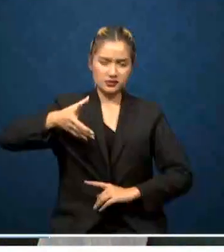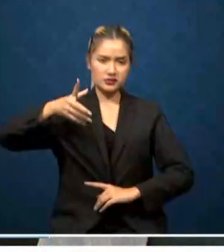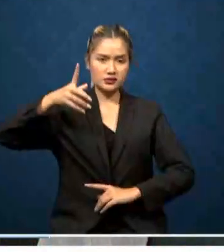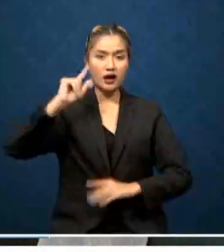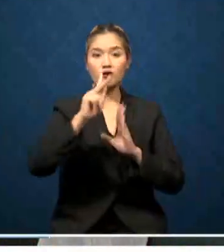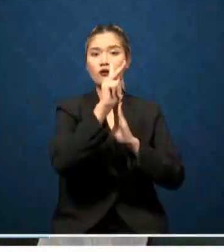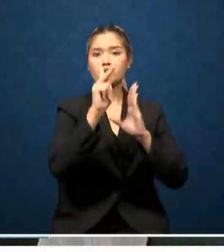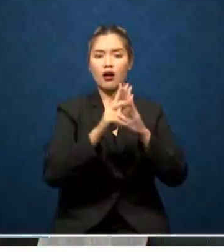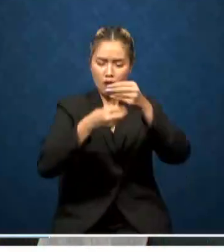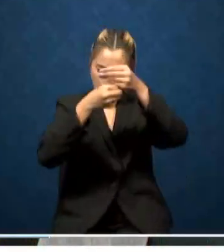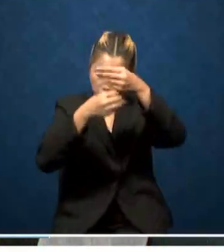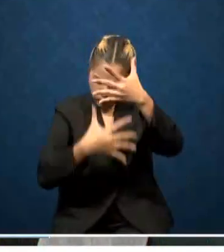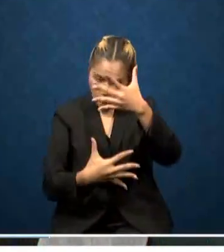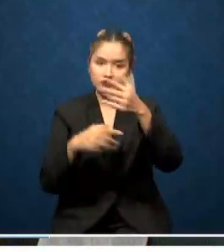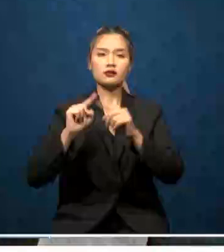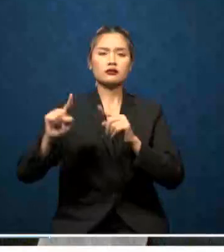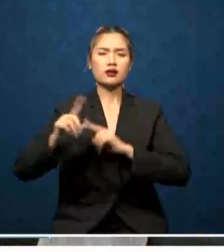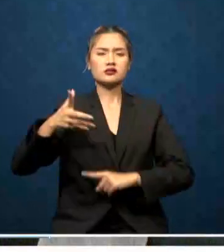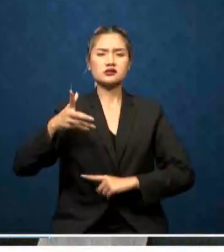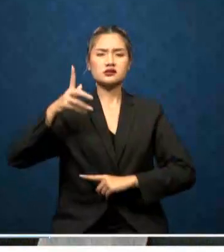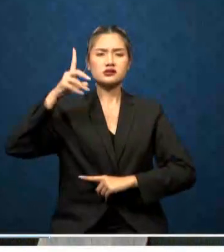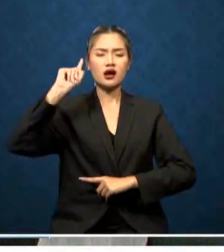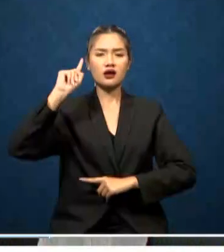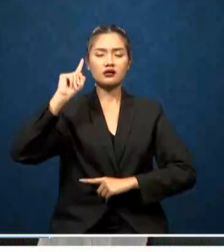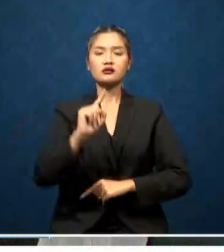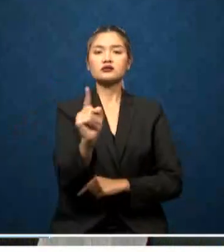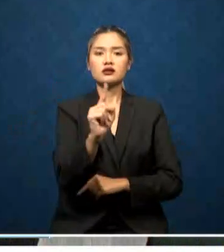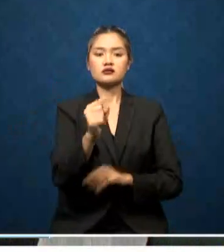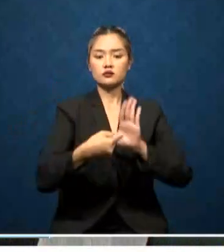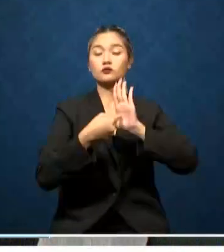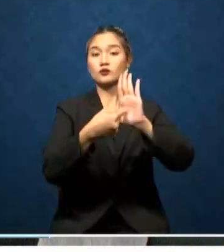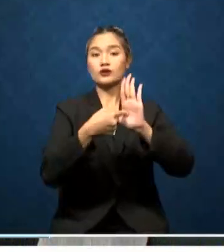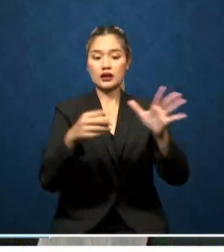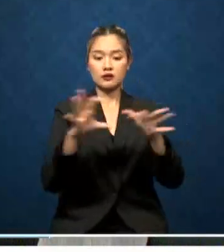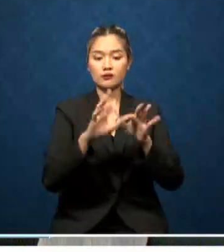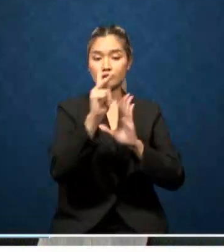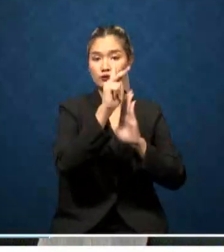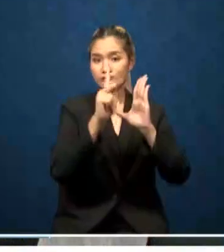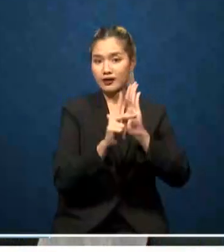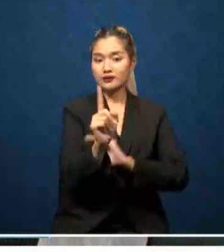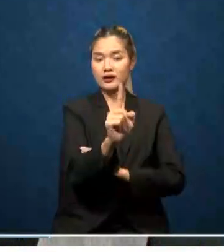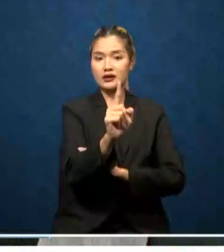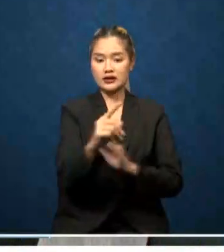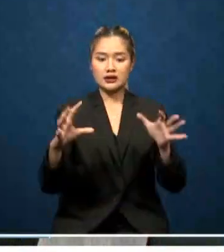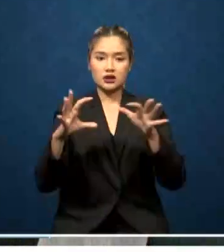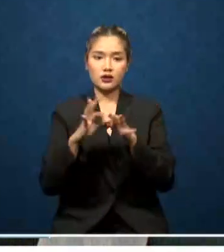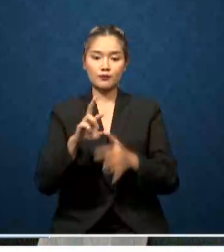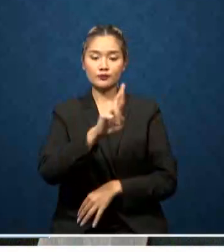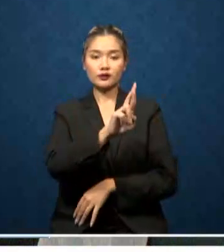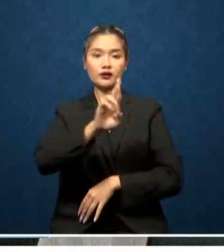างๆเนี่ยมีความล่าช้ามากนะครับโดยเฉพาะกฎหมายที่เกี่ยวกับการสร้างระ